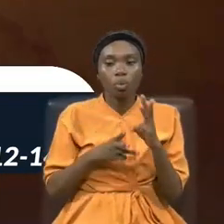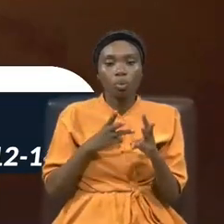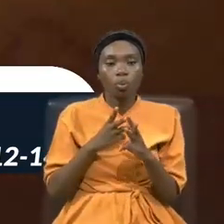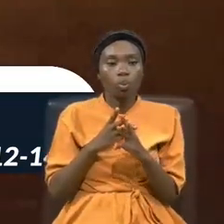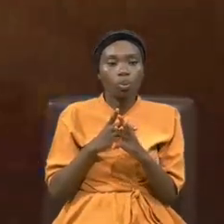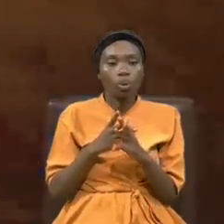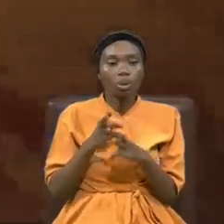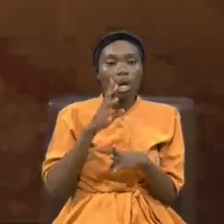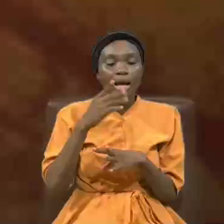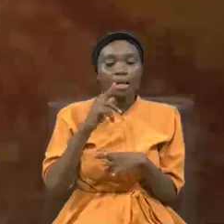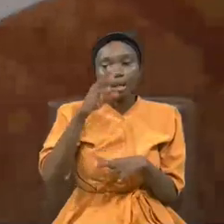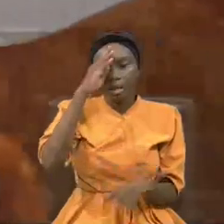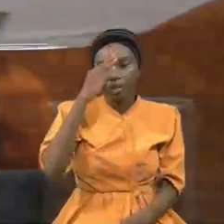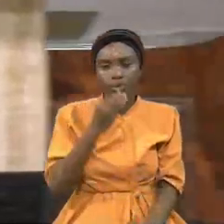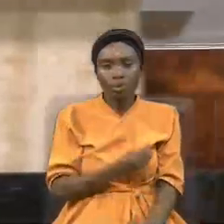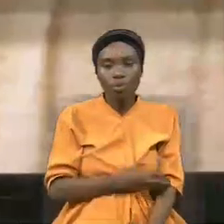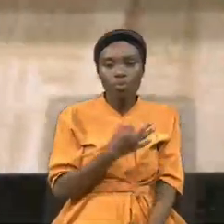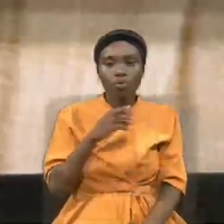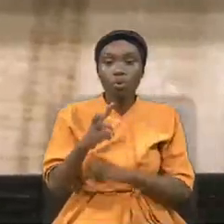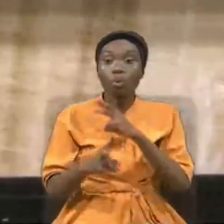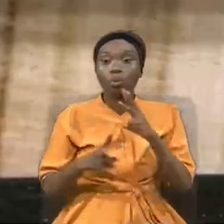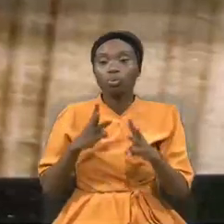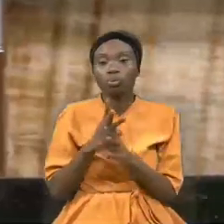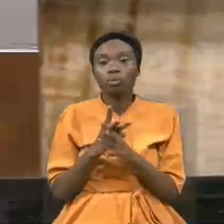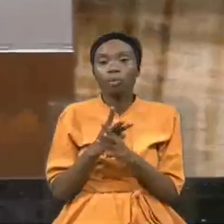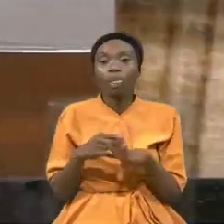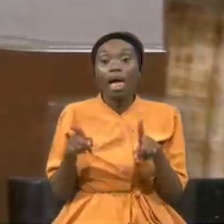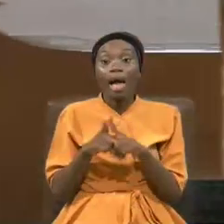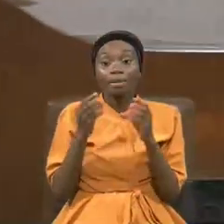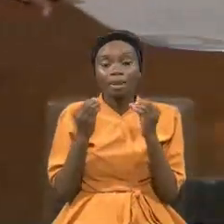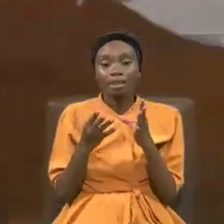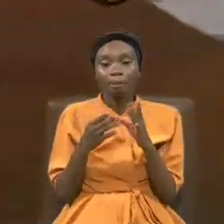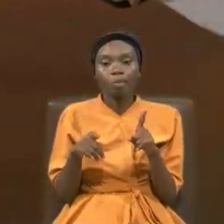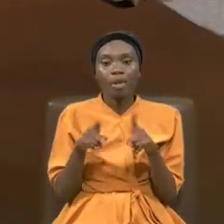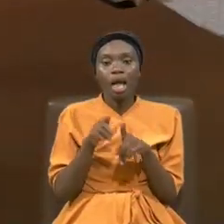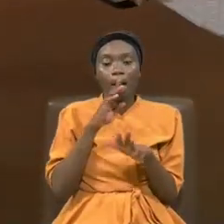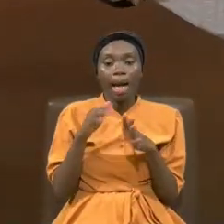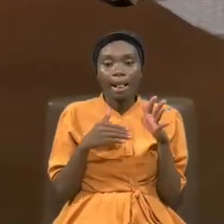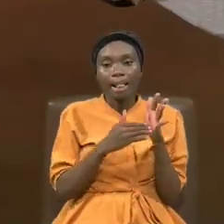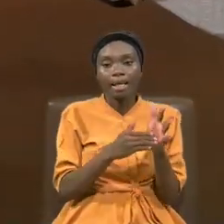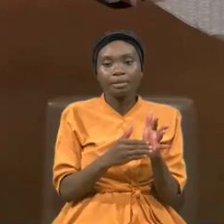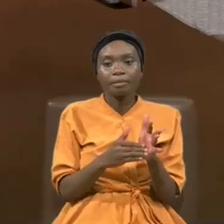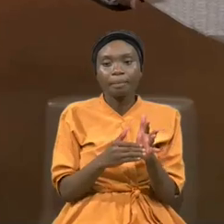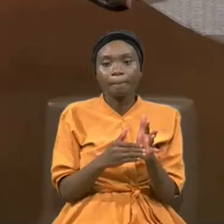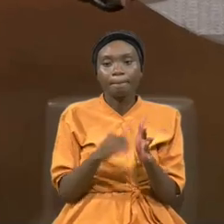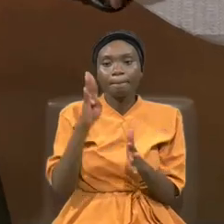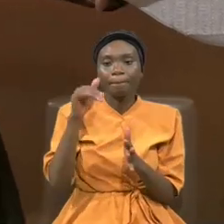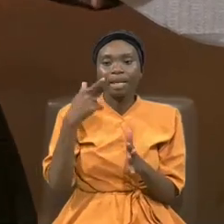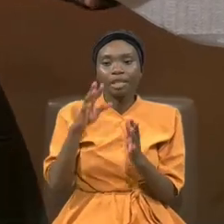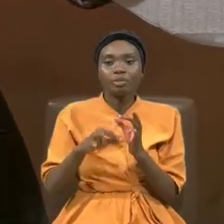sont fils du monde. Car tous ceux qui sont conduits